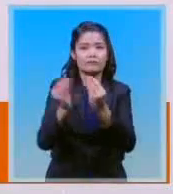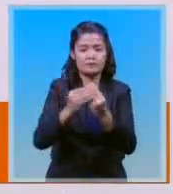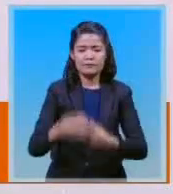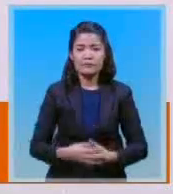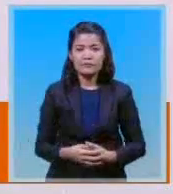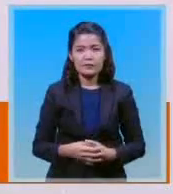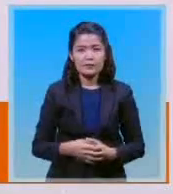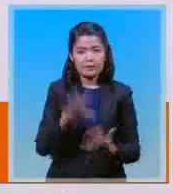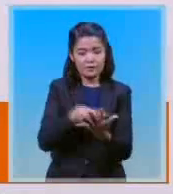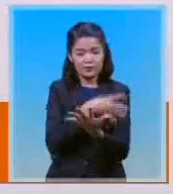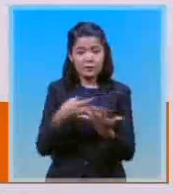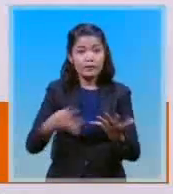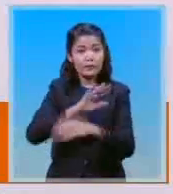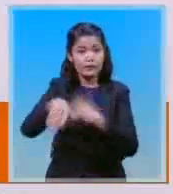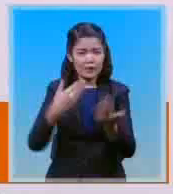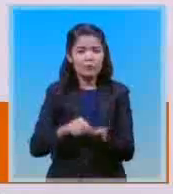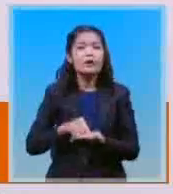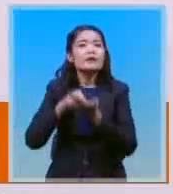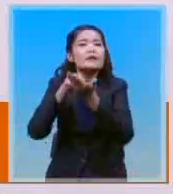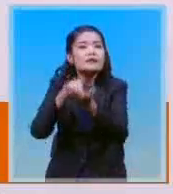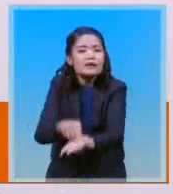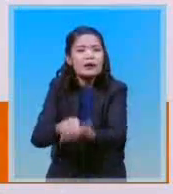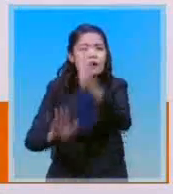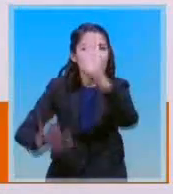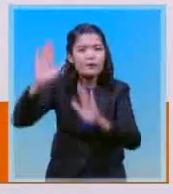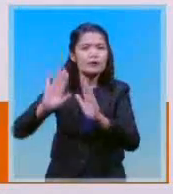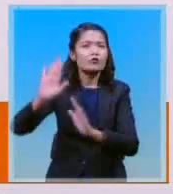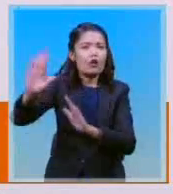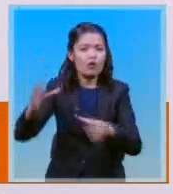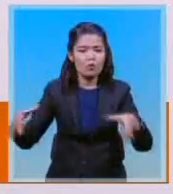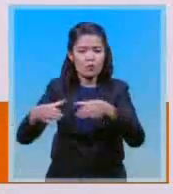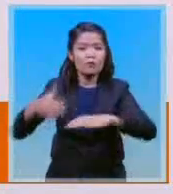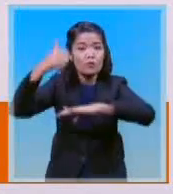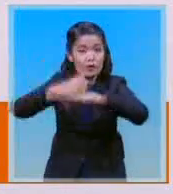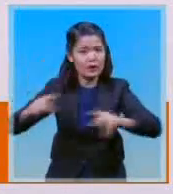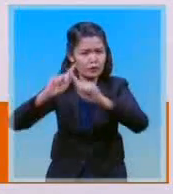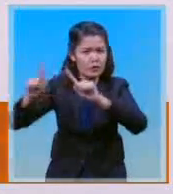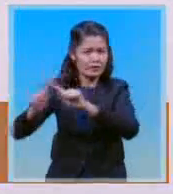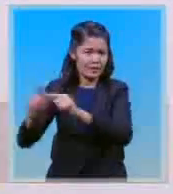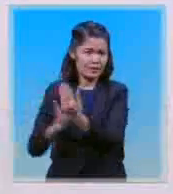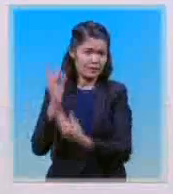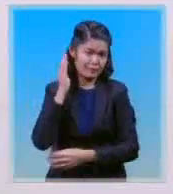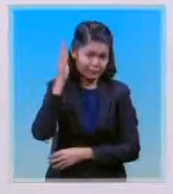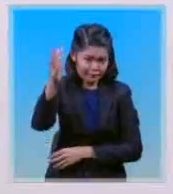มาตรการทั้งหมดจะต้องเข้าไปที่จะนานในช่วงสัปดาห์อีกครั้ง